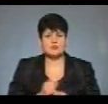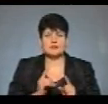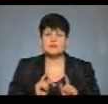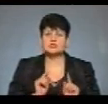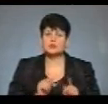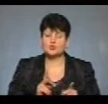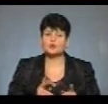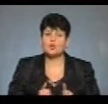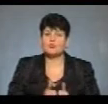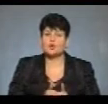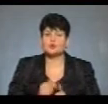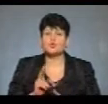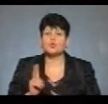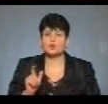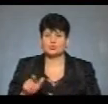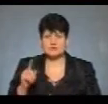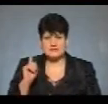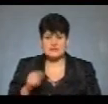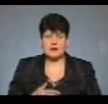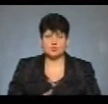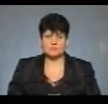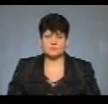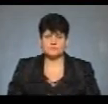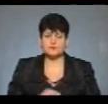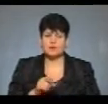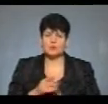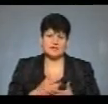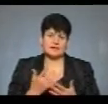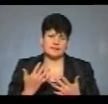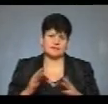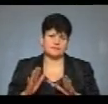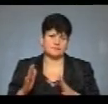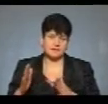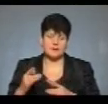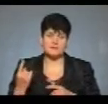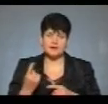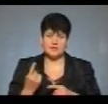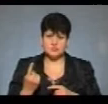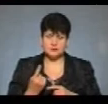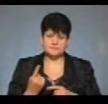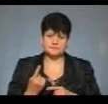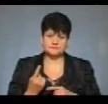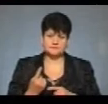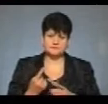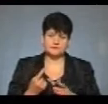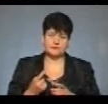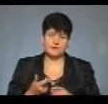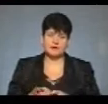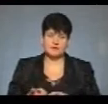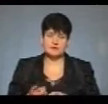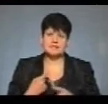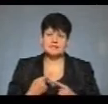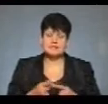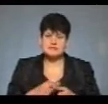хто поруч, кого люди знають і голосують за особистість. Тут є декілька аспектів. Перший аспект – те, що, по-перше, досить, це говорить про те,